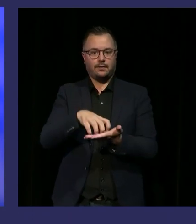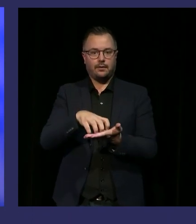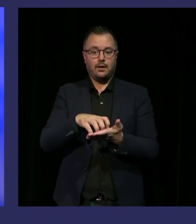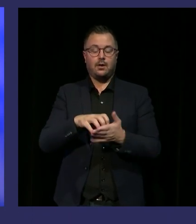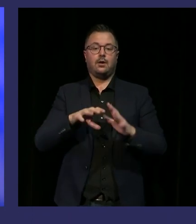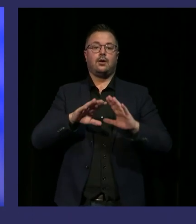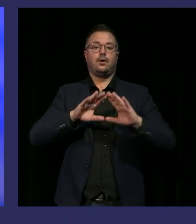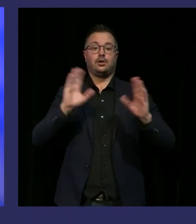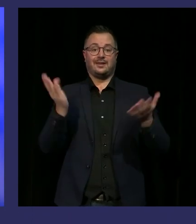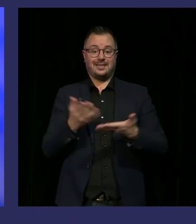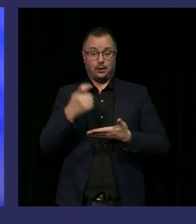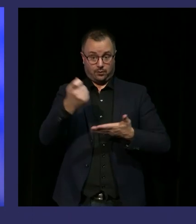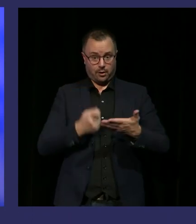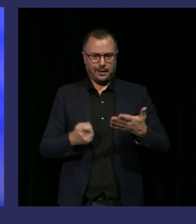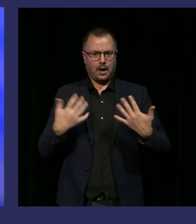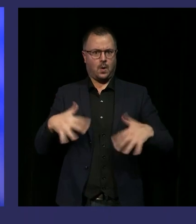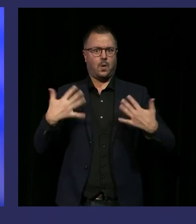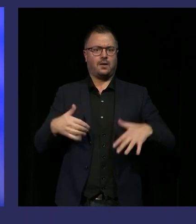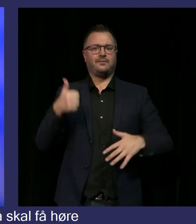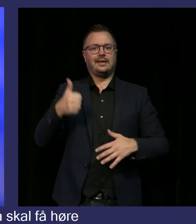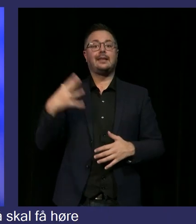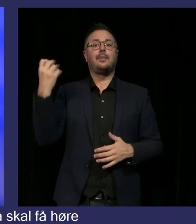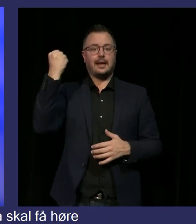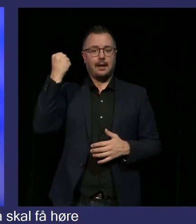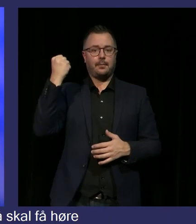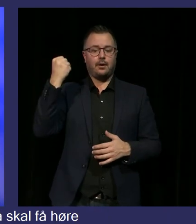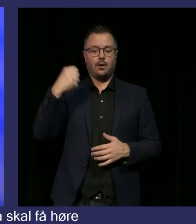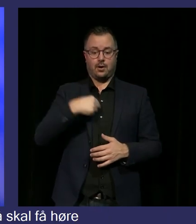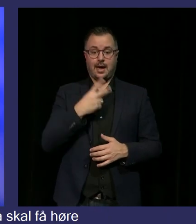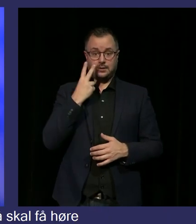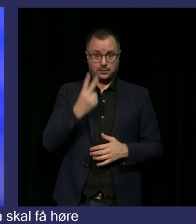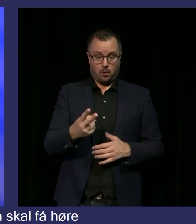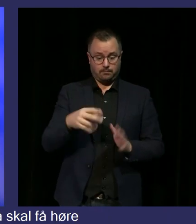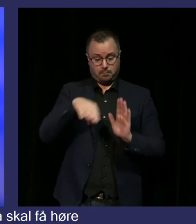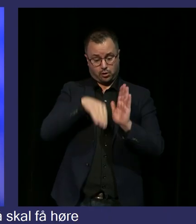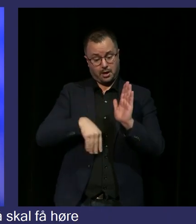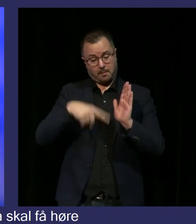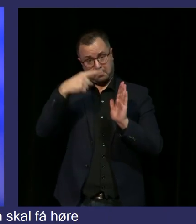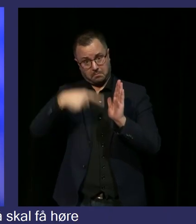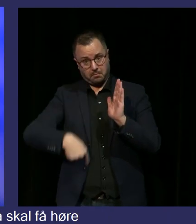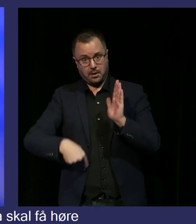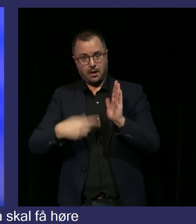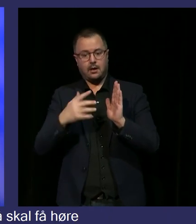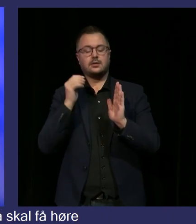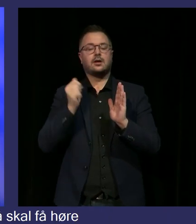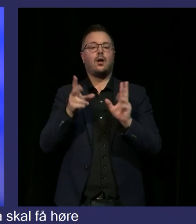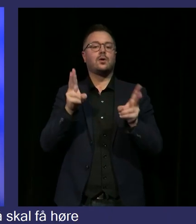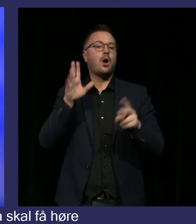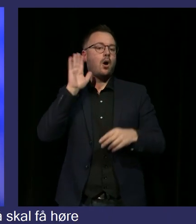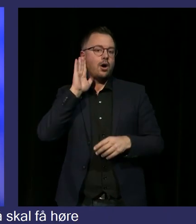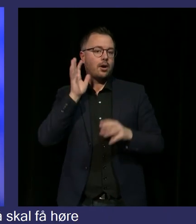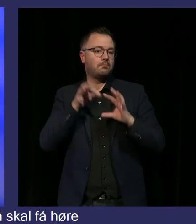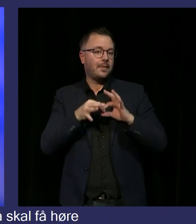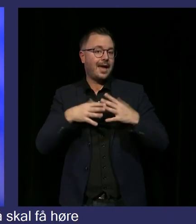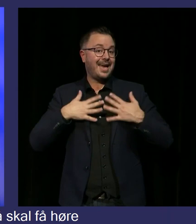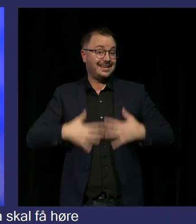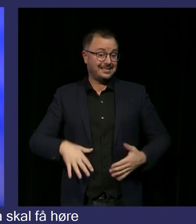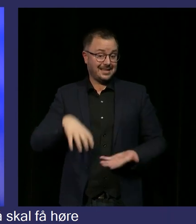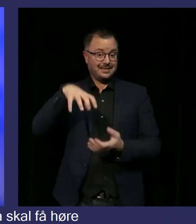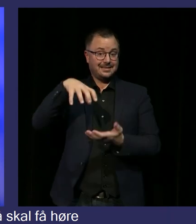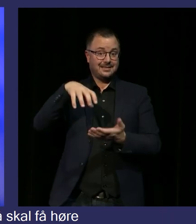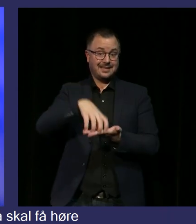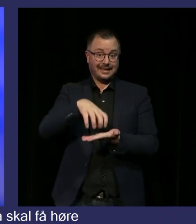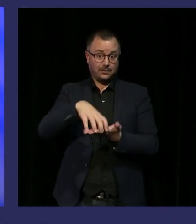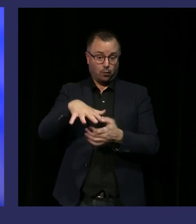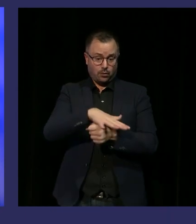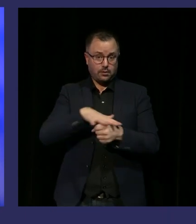utforming et viktig begrep her. Og jeg så i programmet at vi skal også få høre om helsesektoren og hvordan man